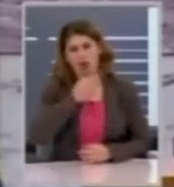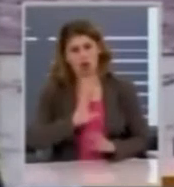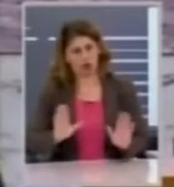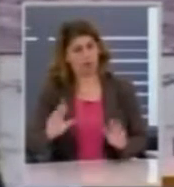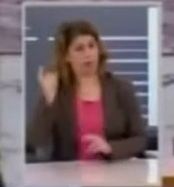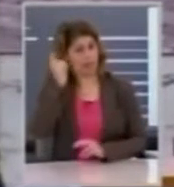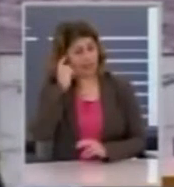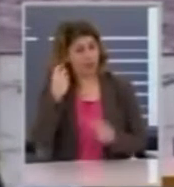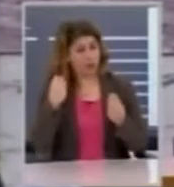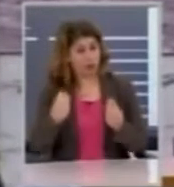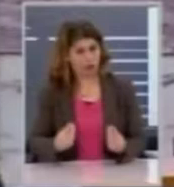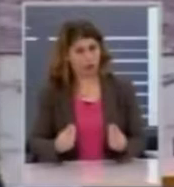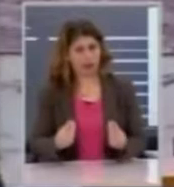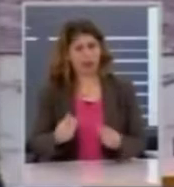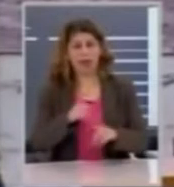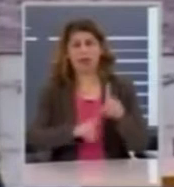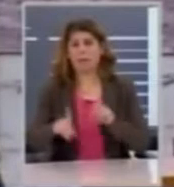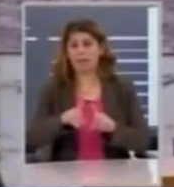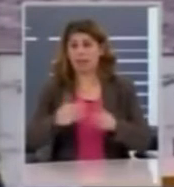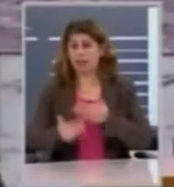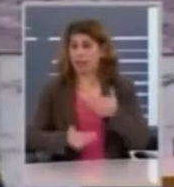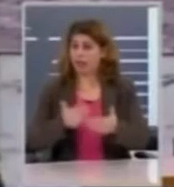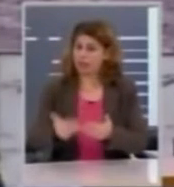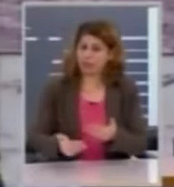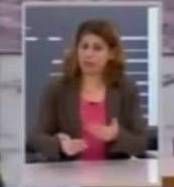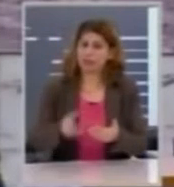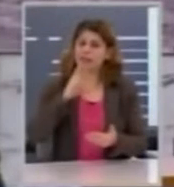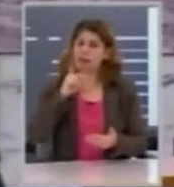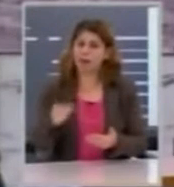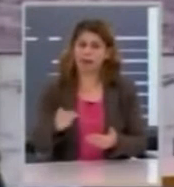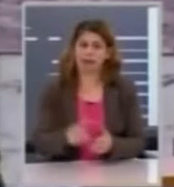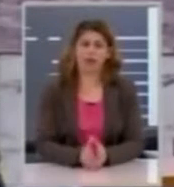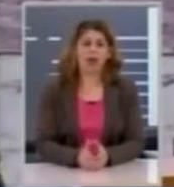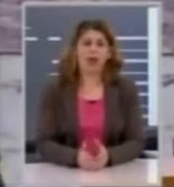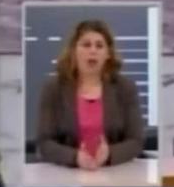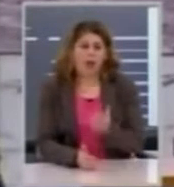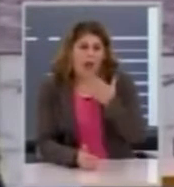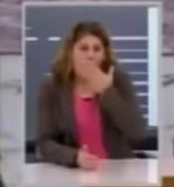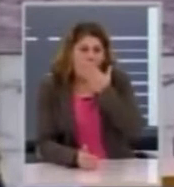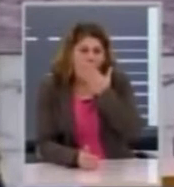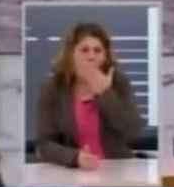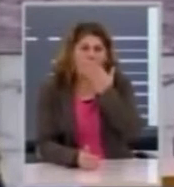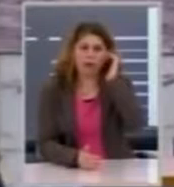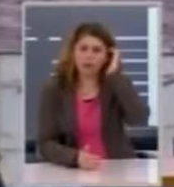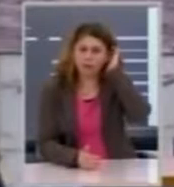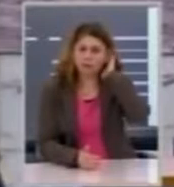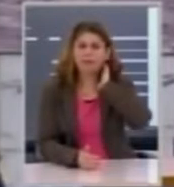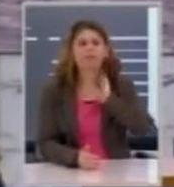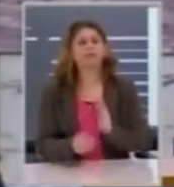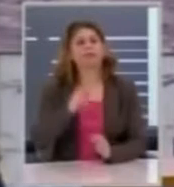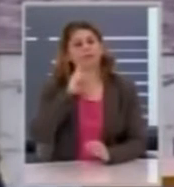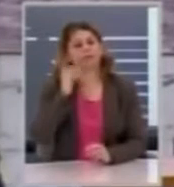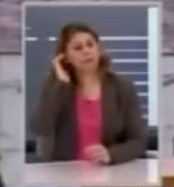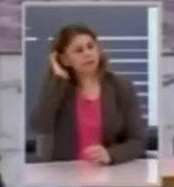τροπολογία για την μείωση του έμφυα ψήφισαν όλα τα κόμματα με εξαίρεση το ΚΚΕ που δήλωσε παρόν και το Ποτάμι που δήλωσε παρόν.